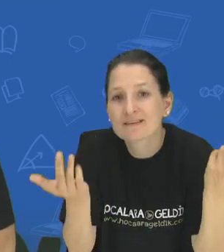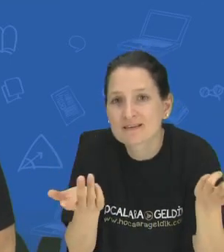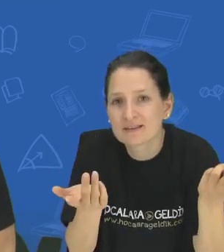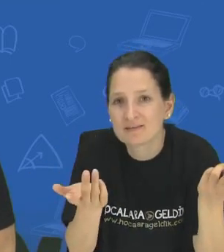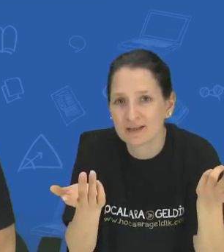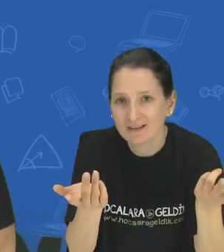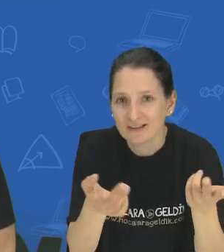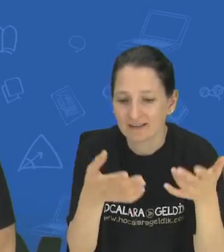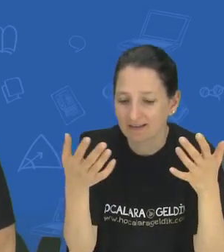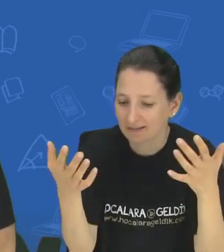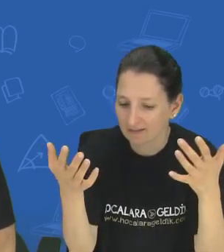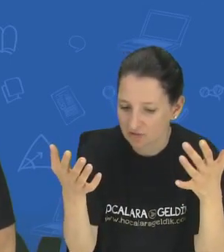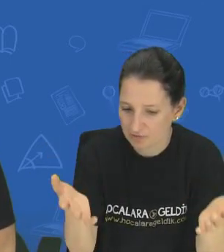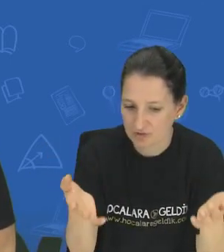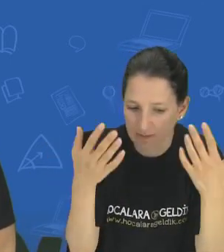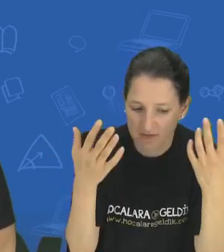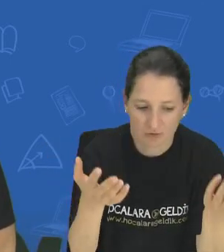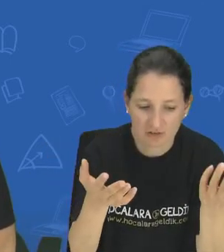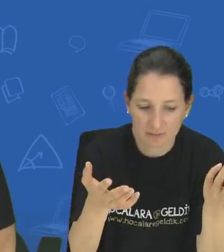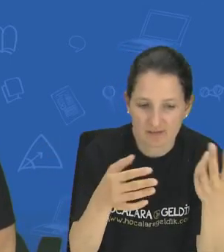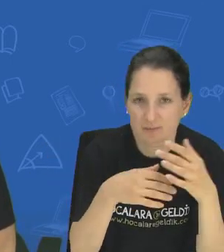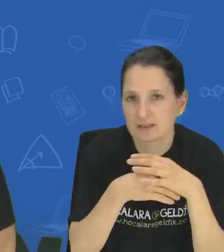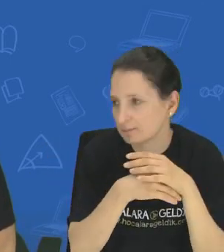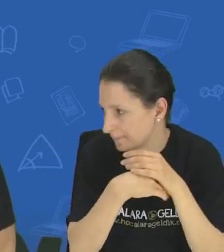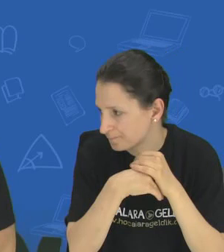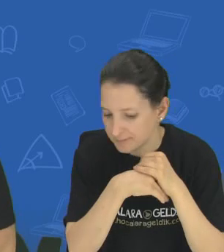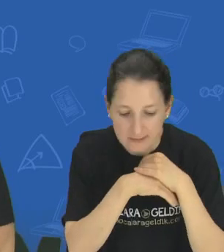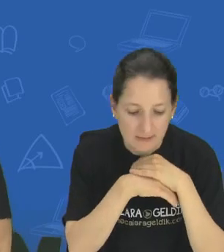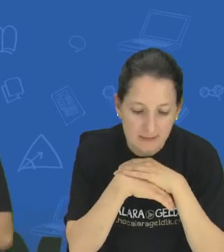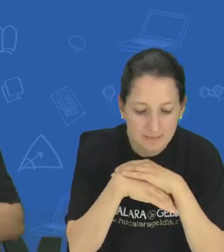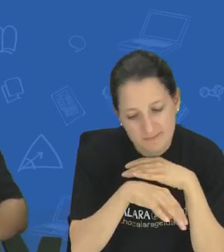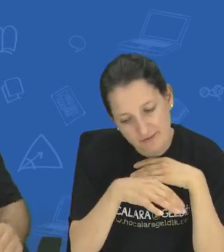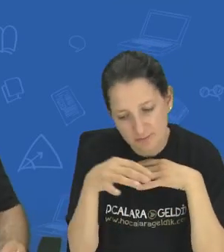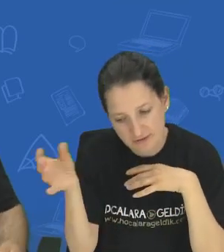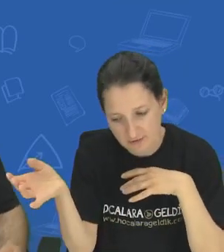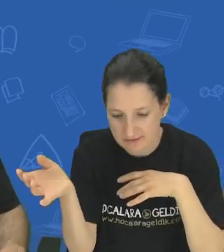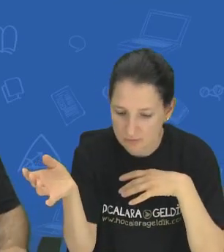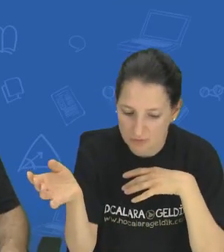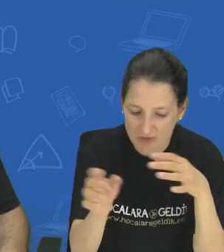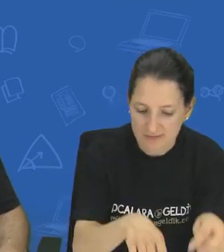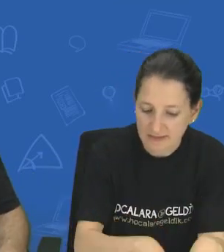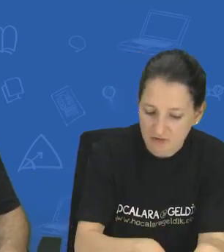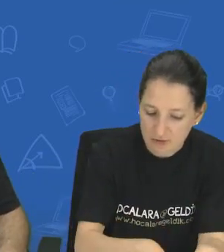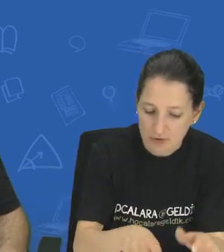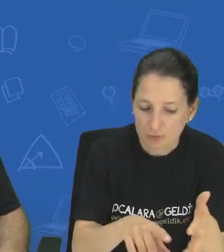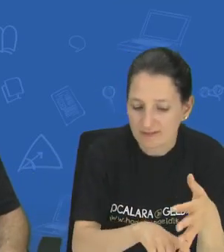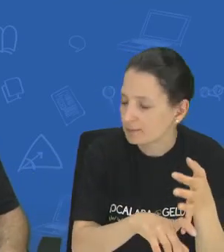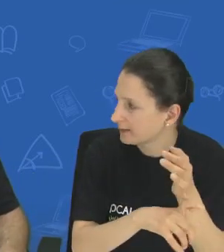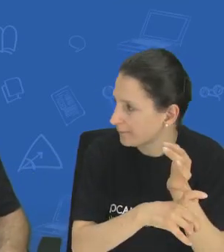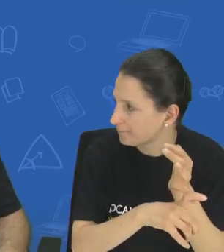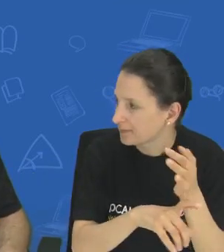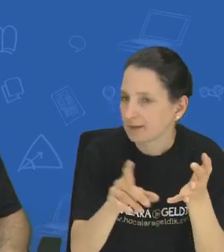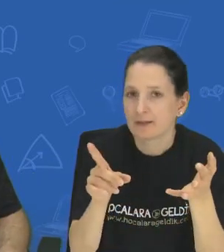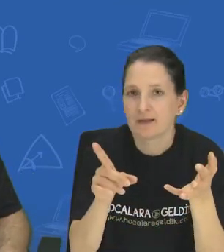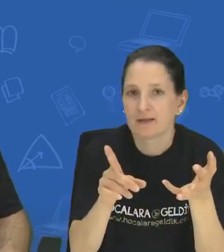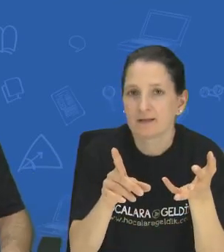Yemek yapmanız da bir kimya, çamaşır yıkamanız, bulaşık yıkamanız da bir kimya. Biz sadece birkaç tanesini söyleyeceğiz. İlaç